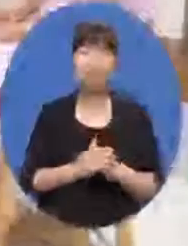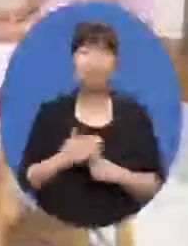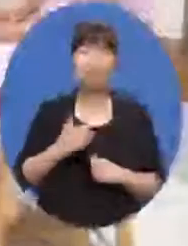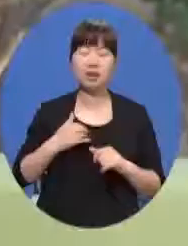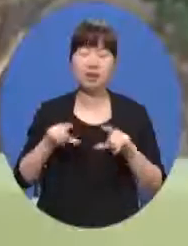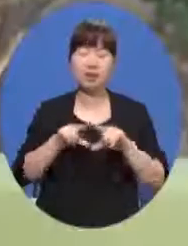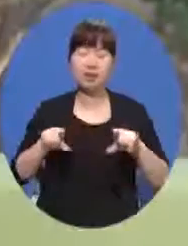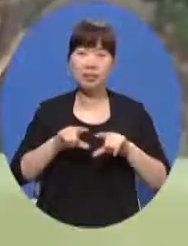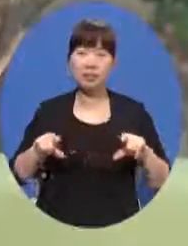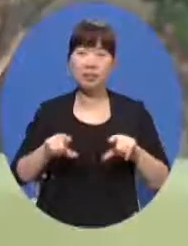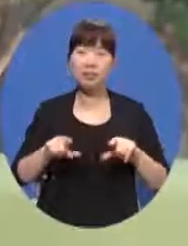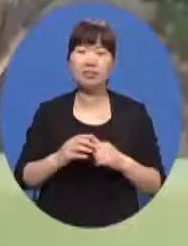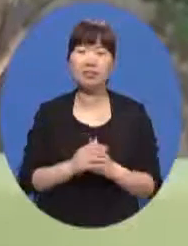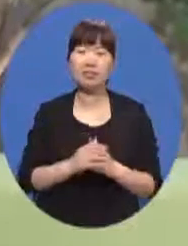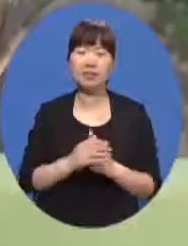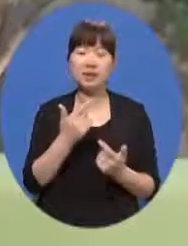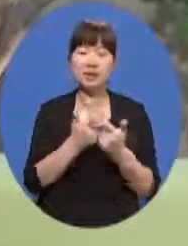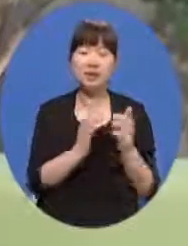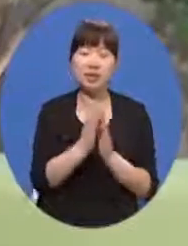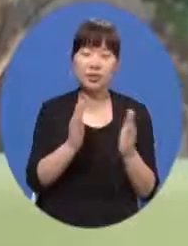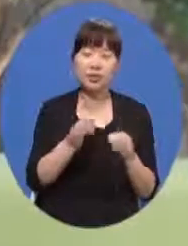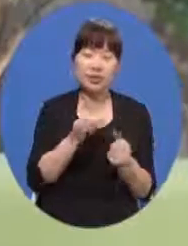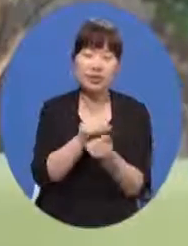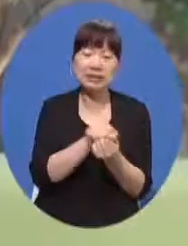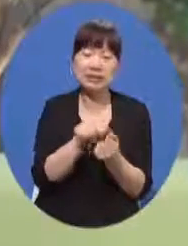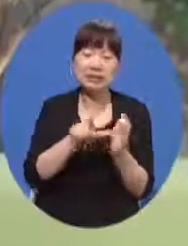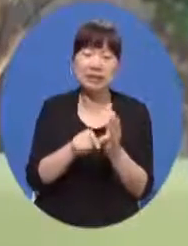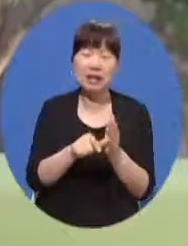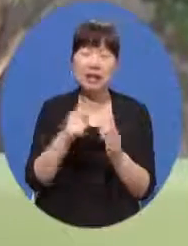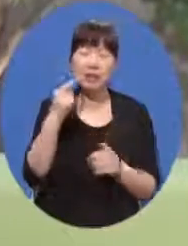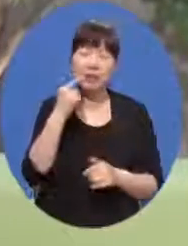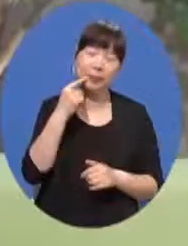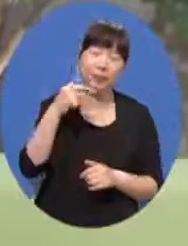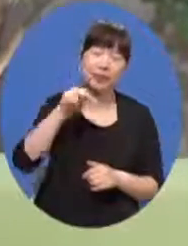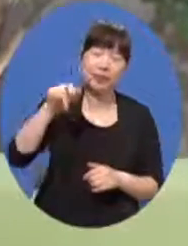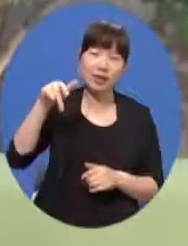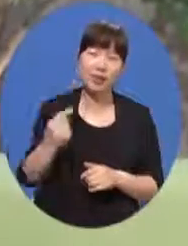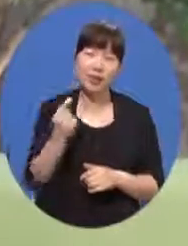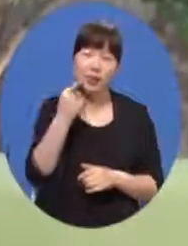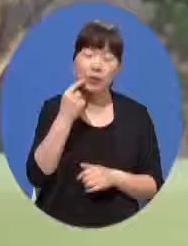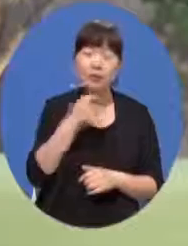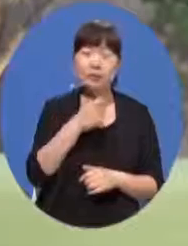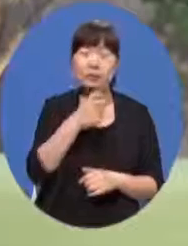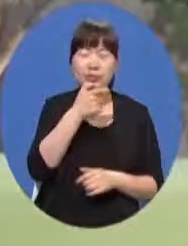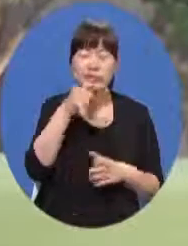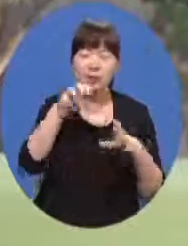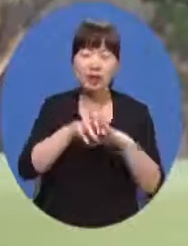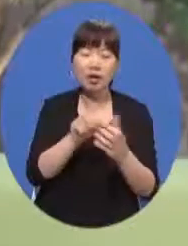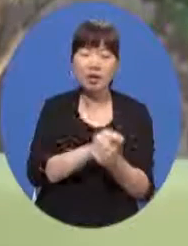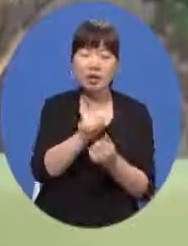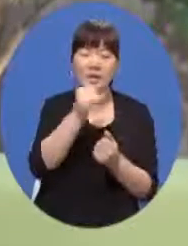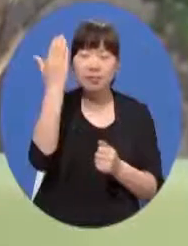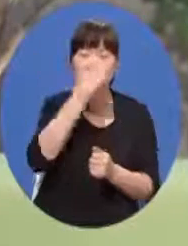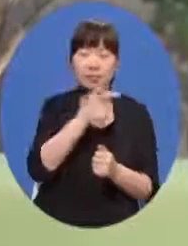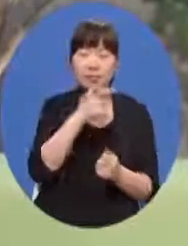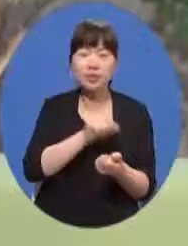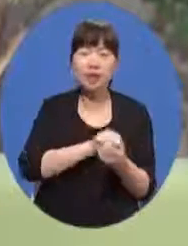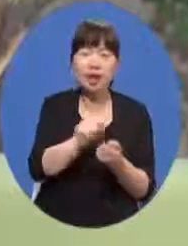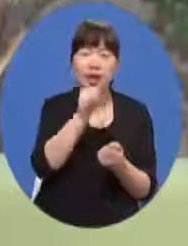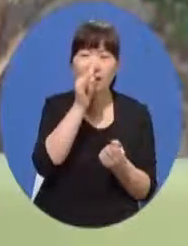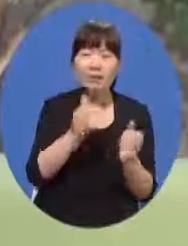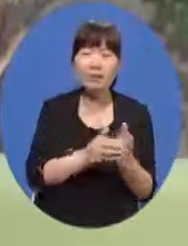저희가 일반적으로 이 채소를 씻을 때 식초나 소금물에 씻기도 하고요. 네. 그리고 이제 맑은 물에 씻기도